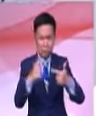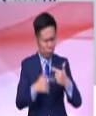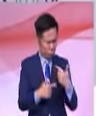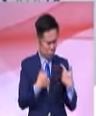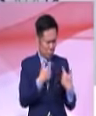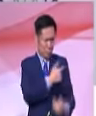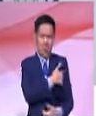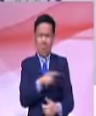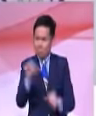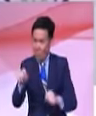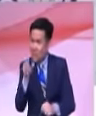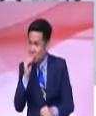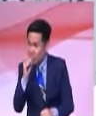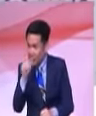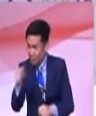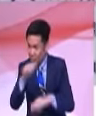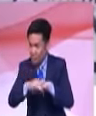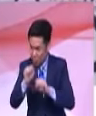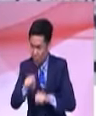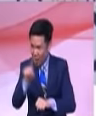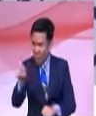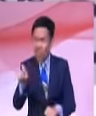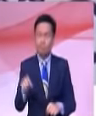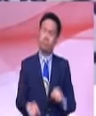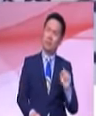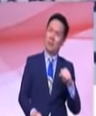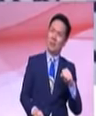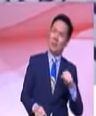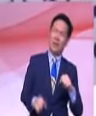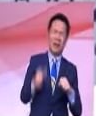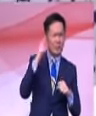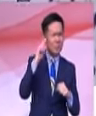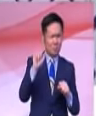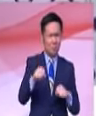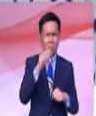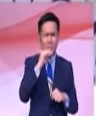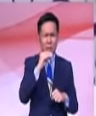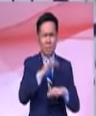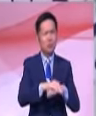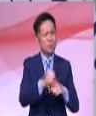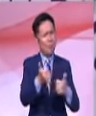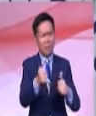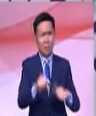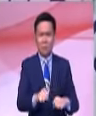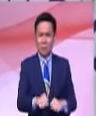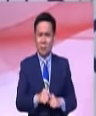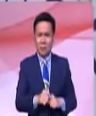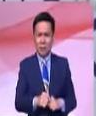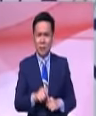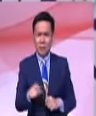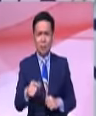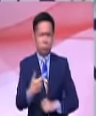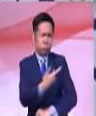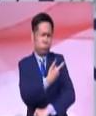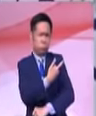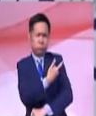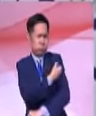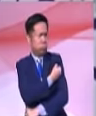Yeah, can you speak in English? Boleh. Yeah, I don't feel it's very good service. The injection